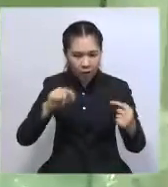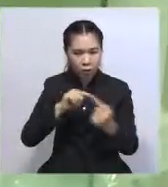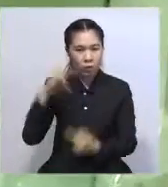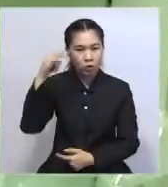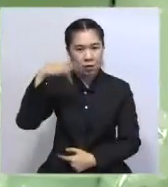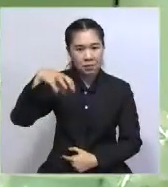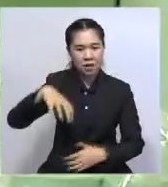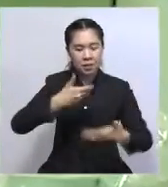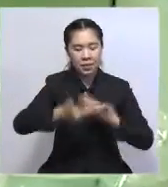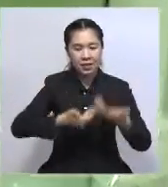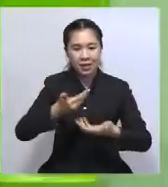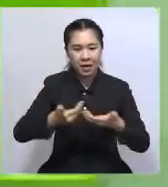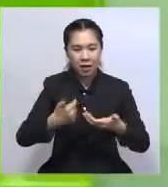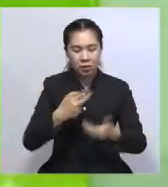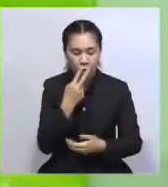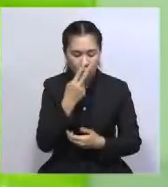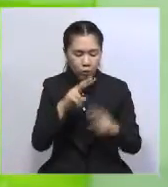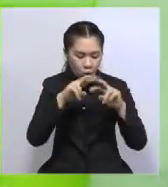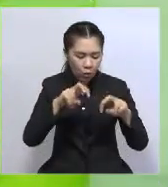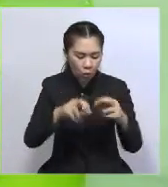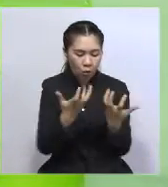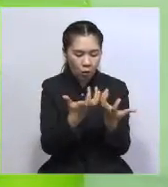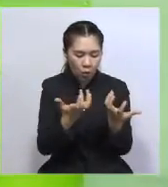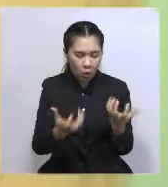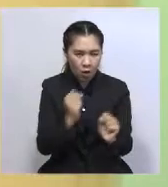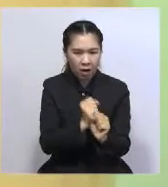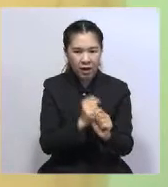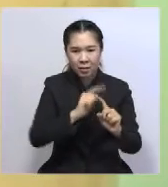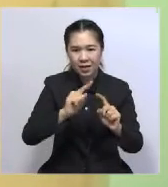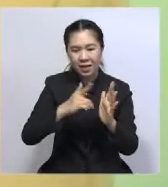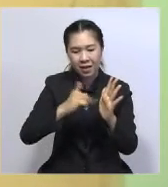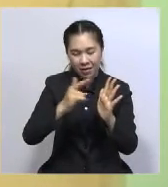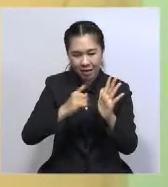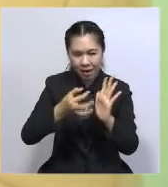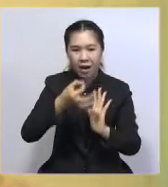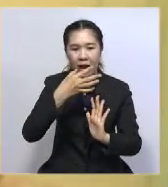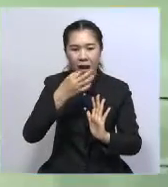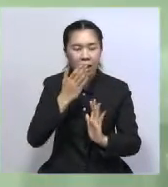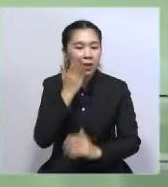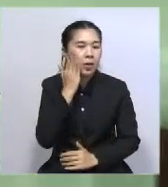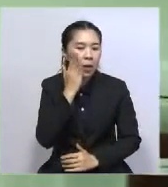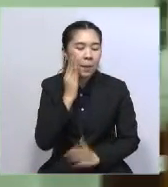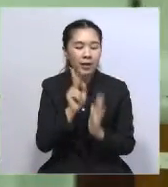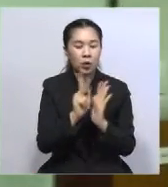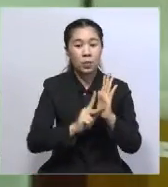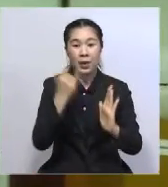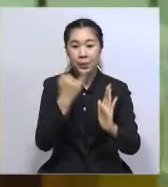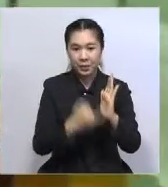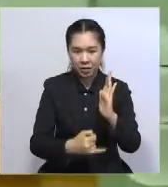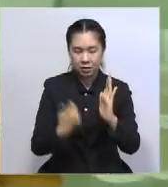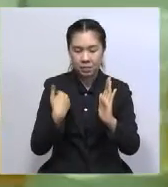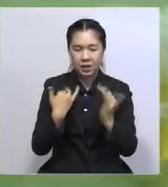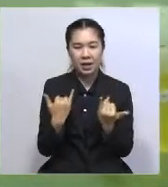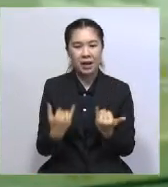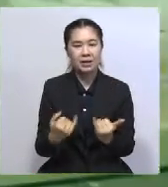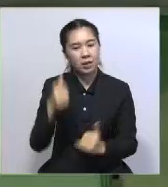12ร้านค้านะครับเพื่อขยายผลตรวจค้นแหล่งผลิตและจำหน่ายผลิตภัณฑ์เครื่องสำอางและอาหารเสริมผิดกฎหมายก็ดำเนินการมา